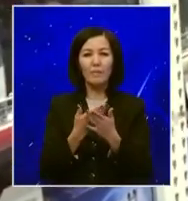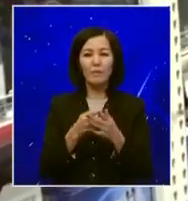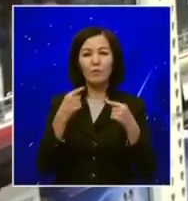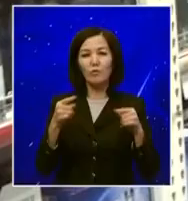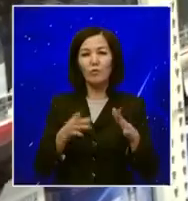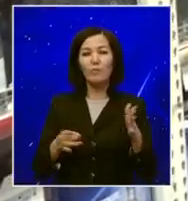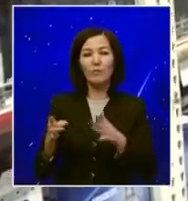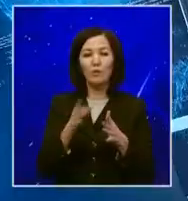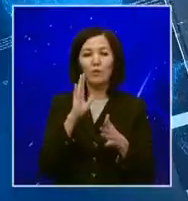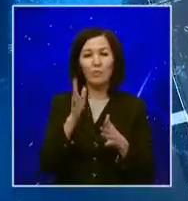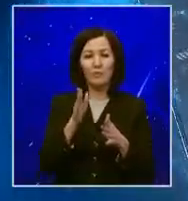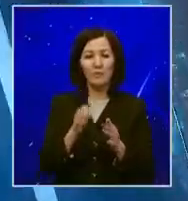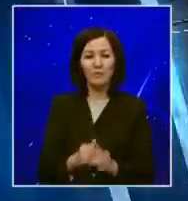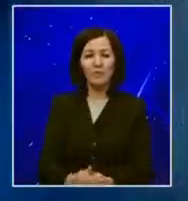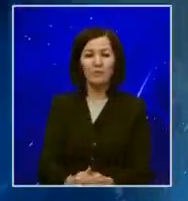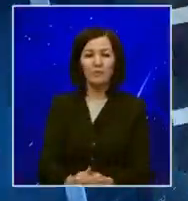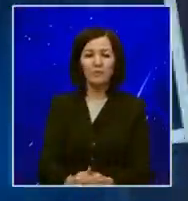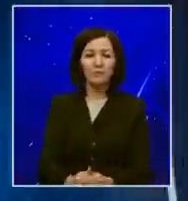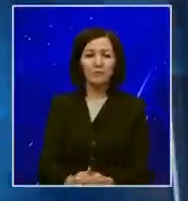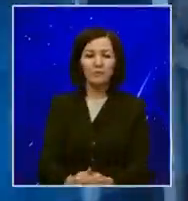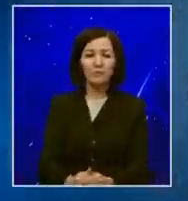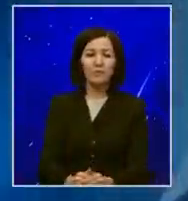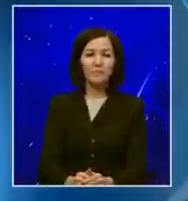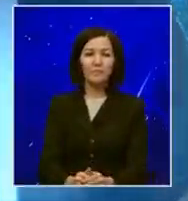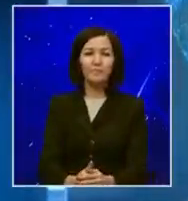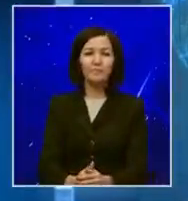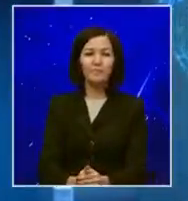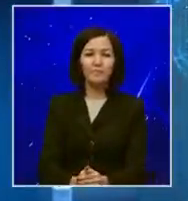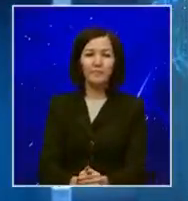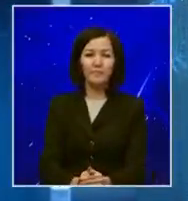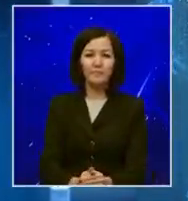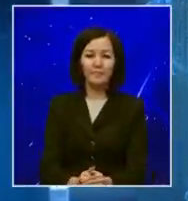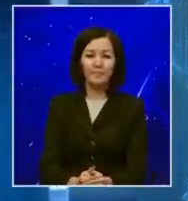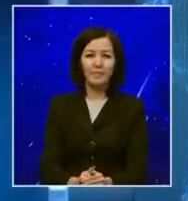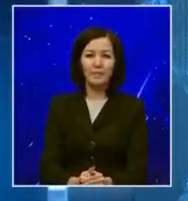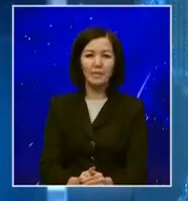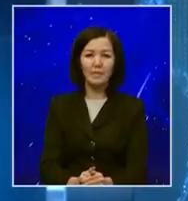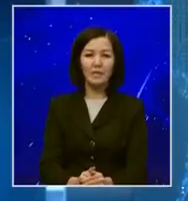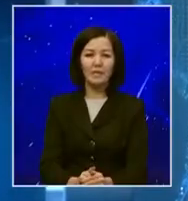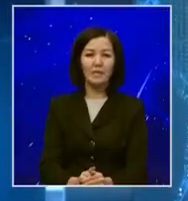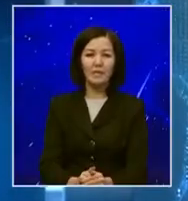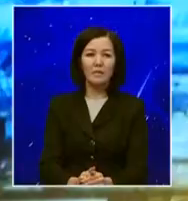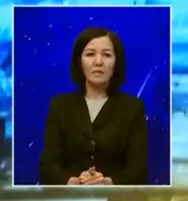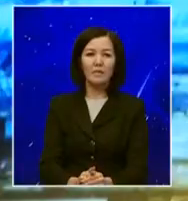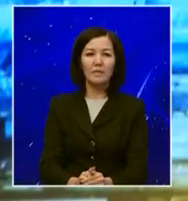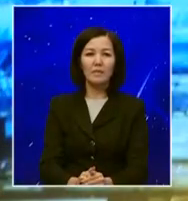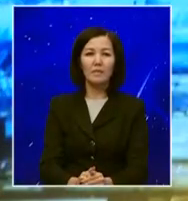другим регионам страны. Дамир Анитов, Ержан Дюсен, телеканал ЖТСУ.